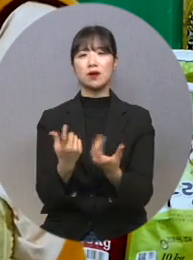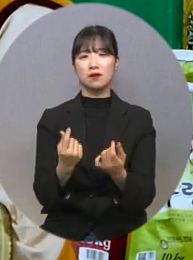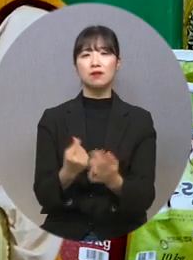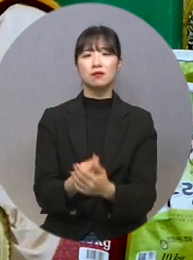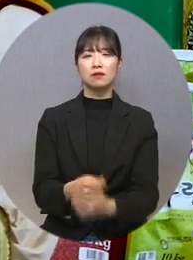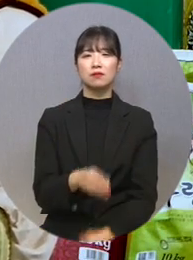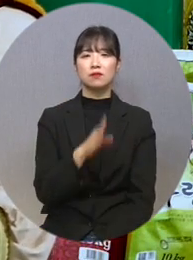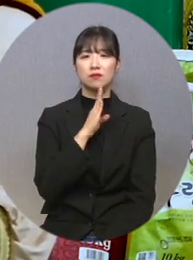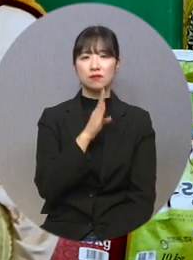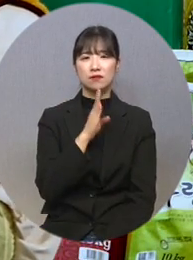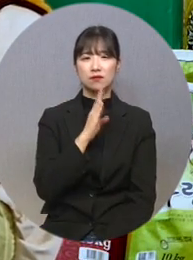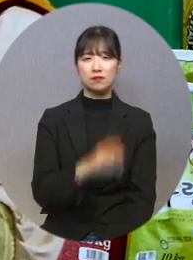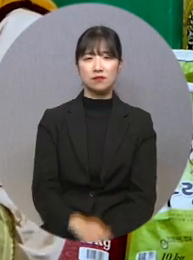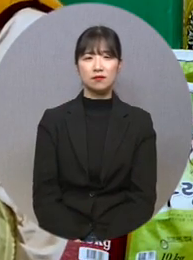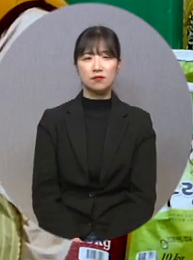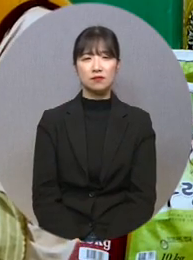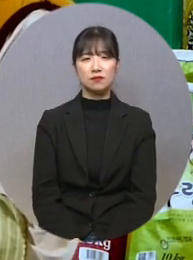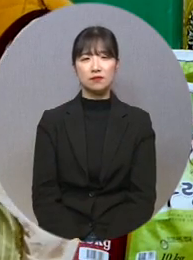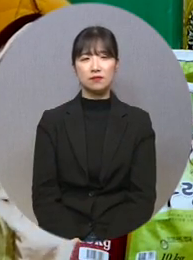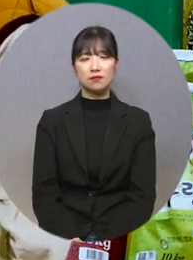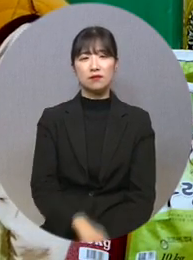육즙이